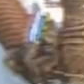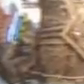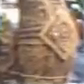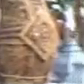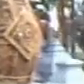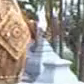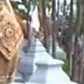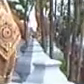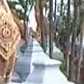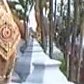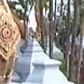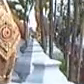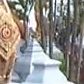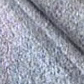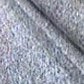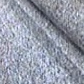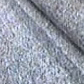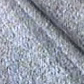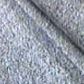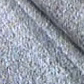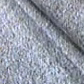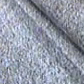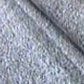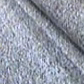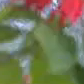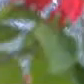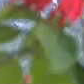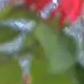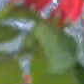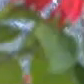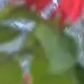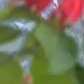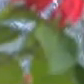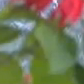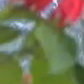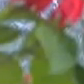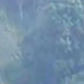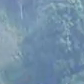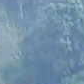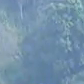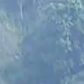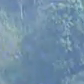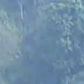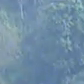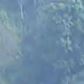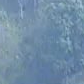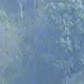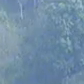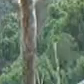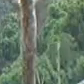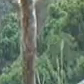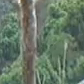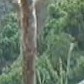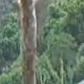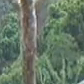ดีย์แห่งนี้ที่ตั้งของพระบรมธาตุเจดีย์เป็นจุดสูงสุดของเทือกดอยแม่สลองจึงสามารถชมทิวทัศน์ได้กว้าง